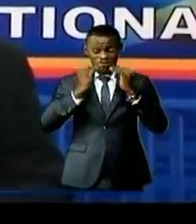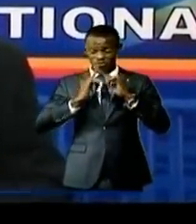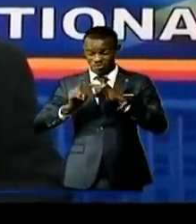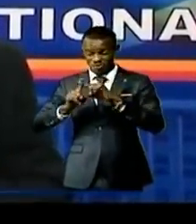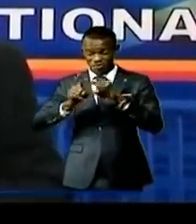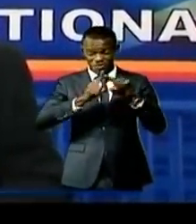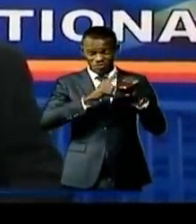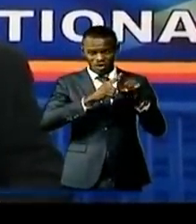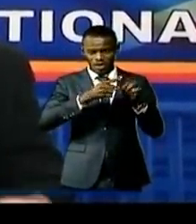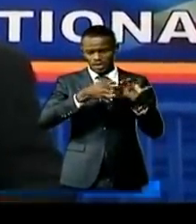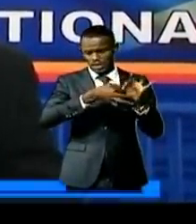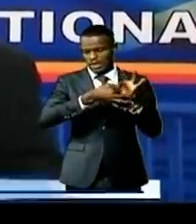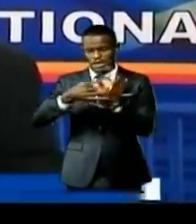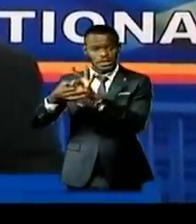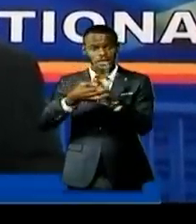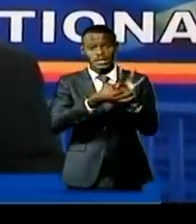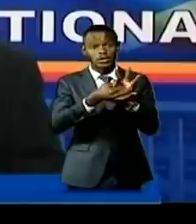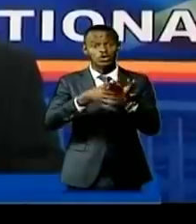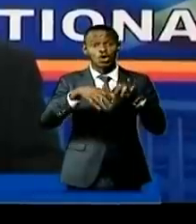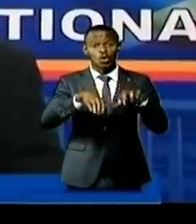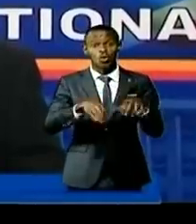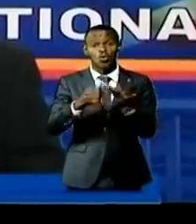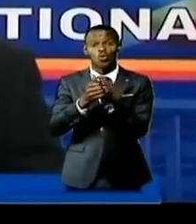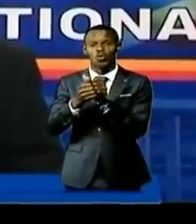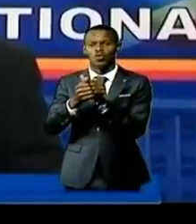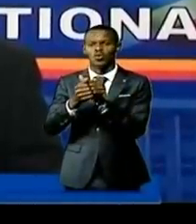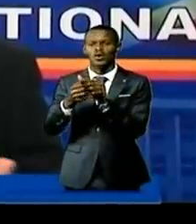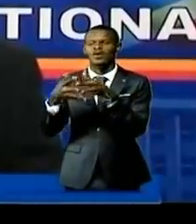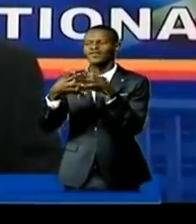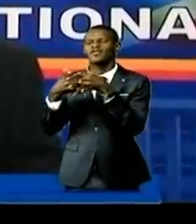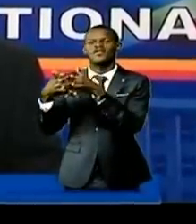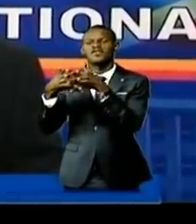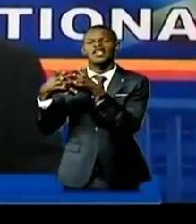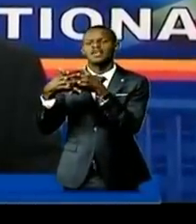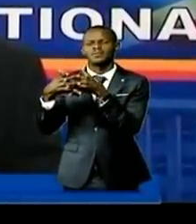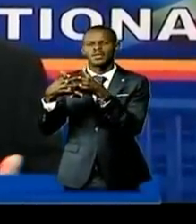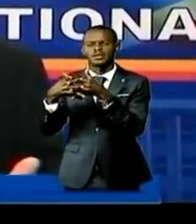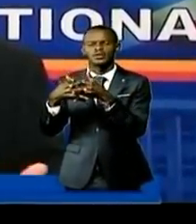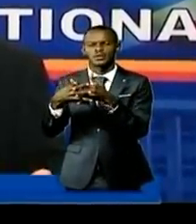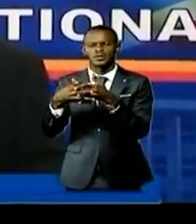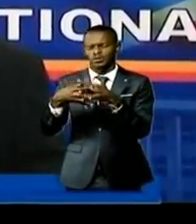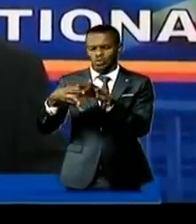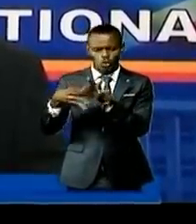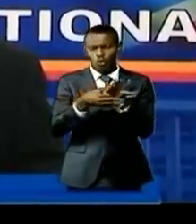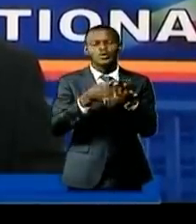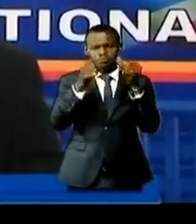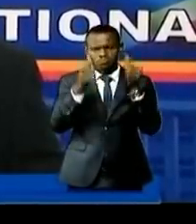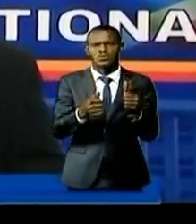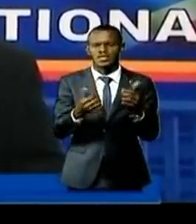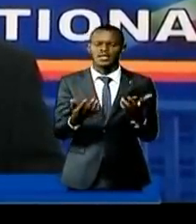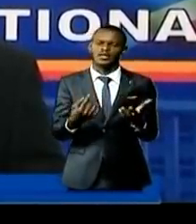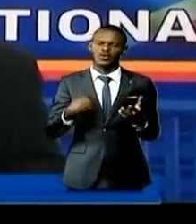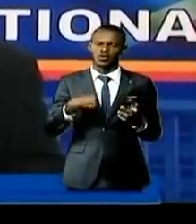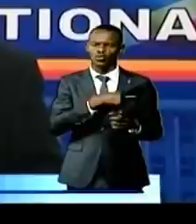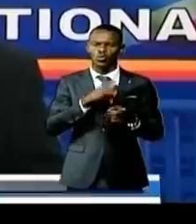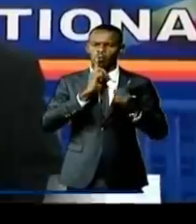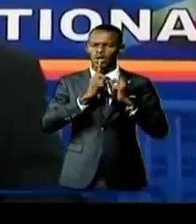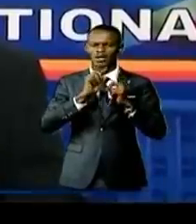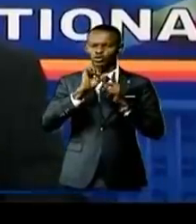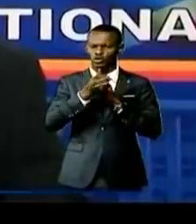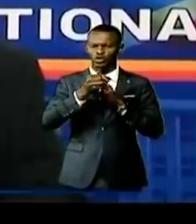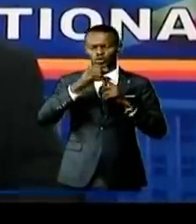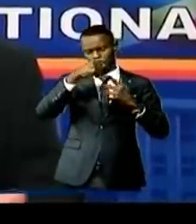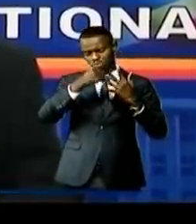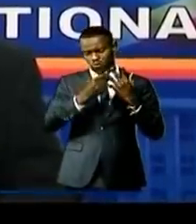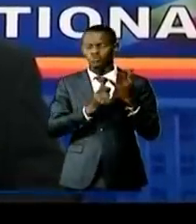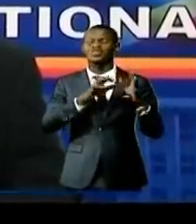les deux pays pour faire avancer la situation et faire avancer la